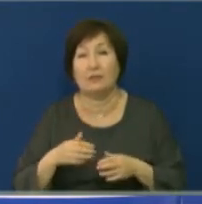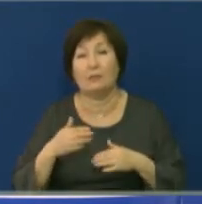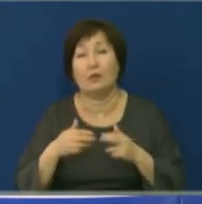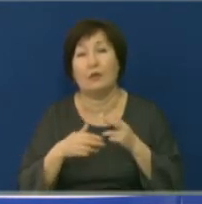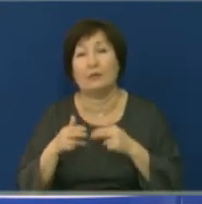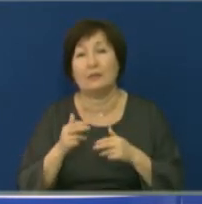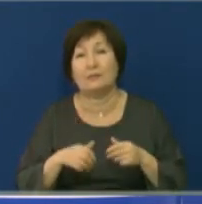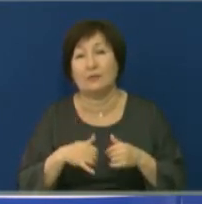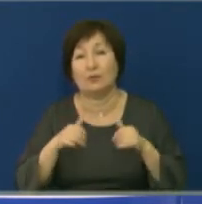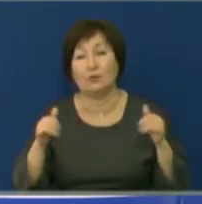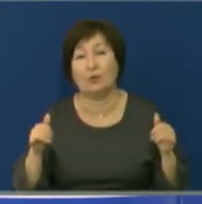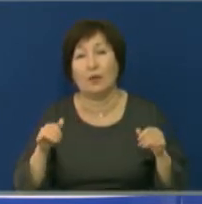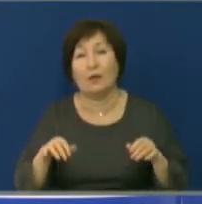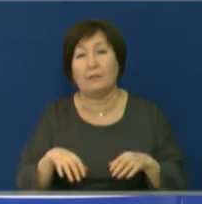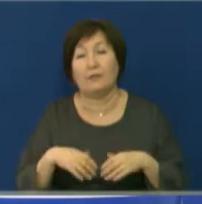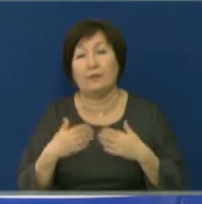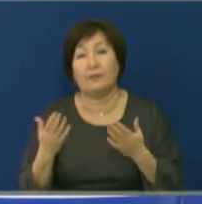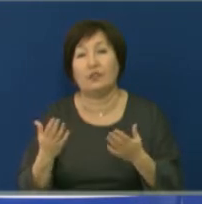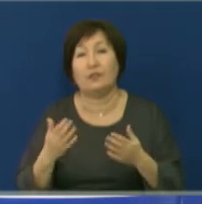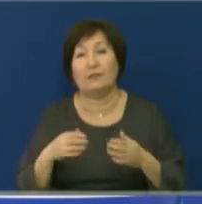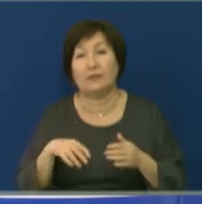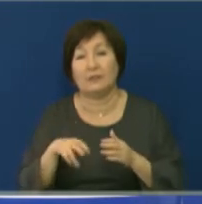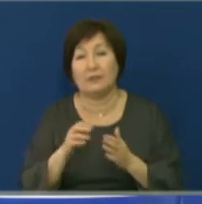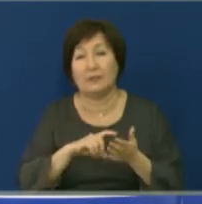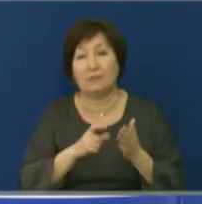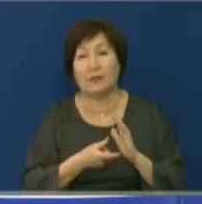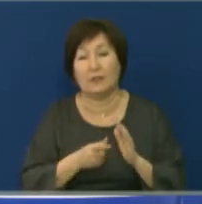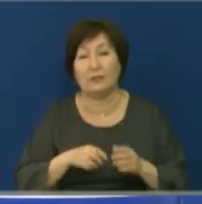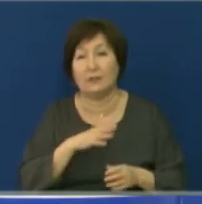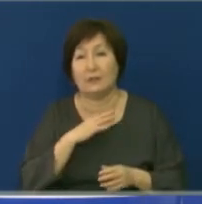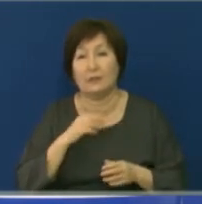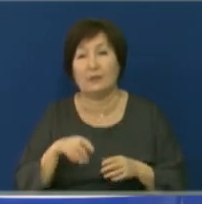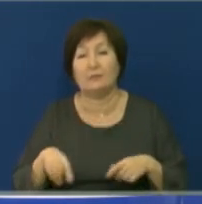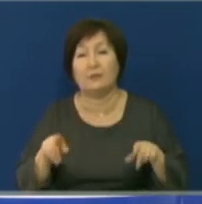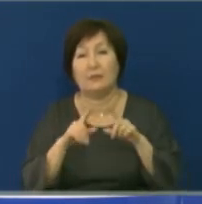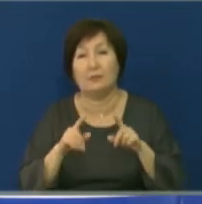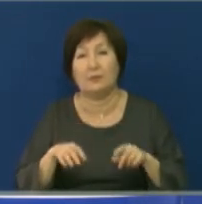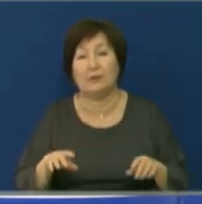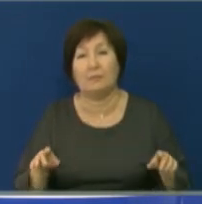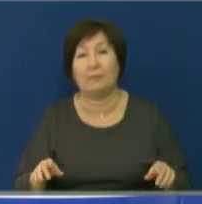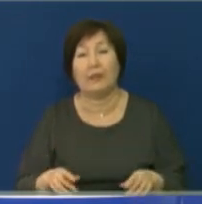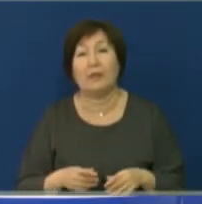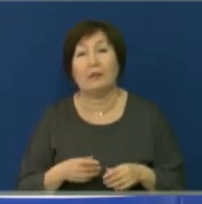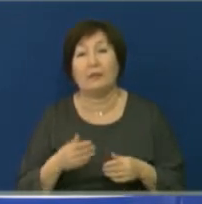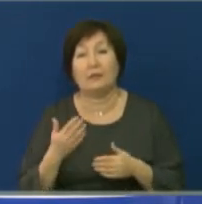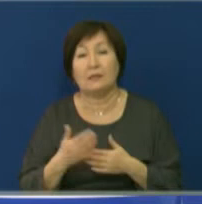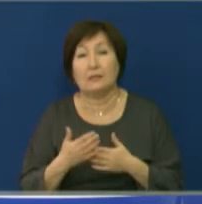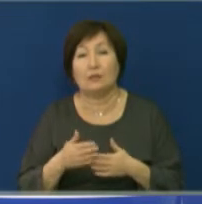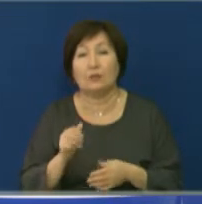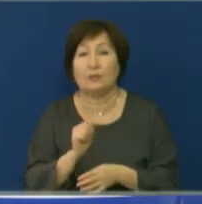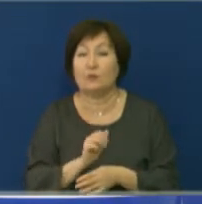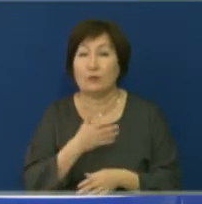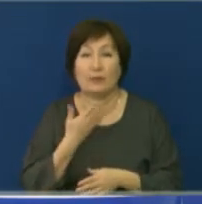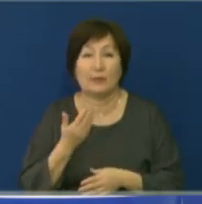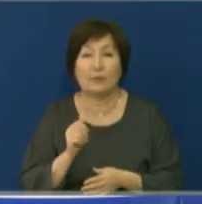жилья, предоставленного многодетным семьям. Однако власти региона не собираются останавливаться на достигнутых результатах. Отметим, что